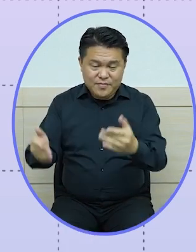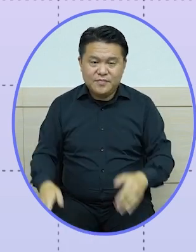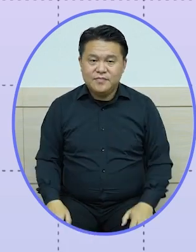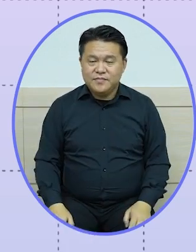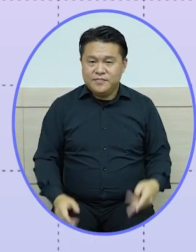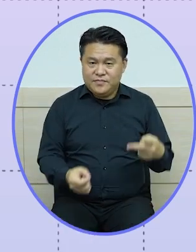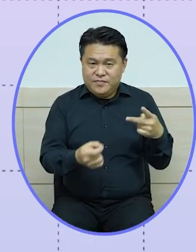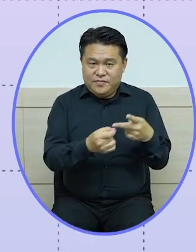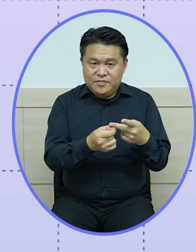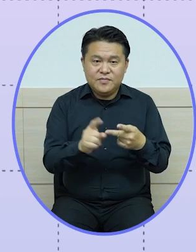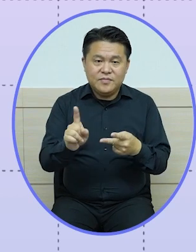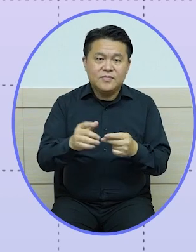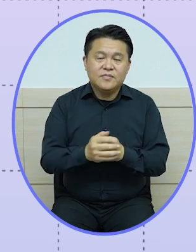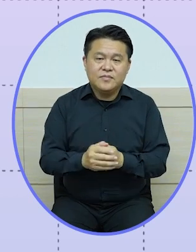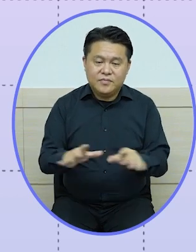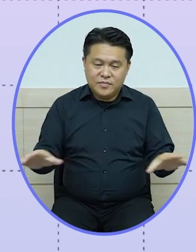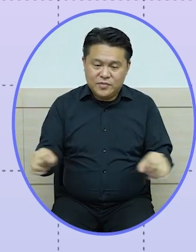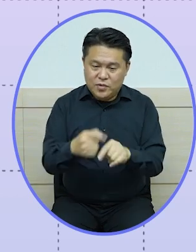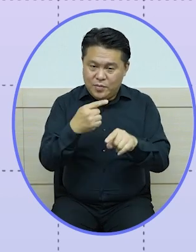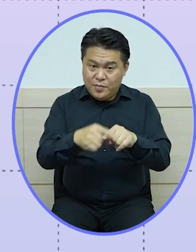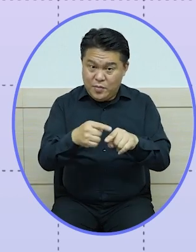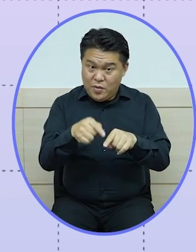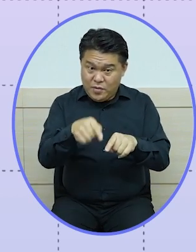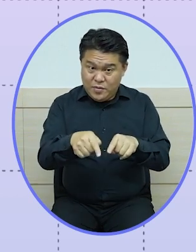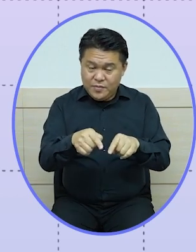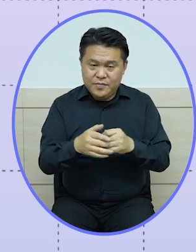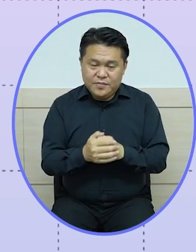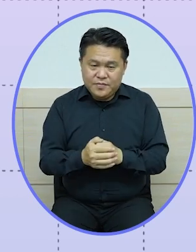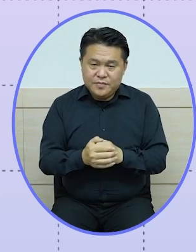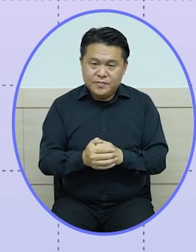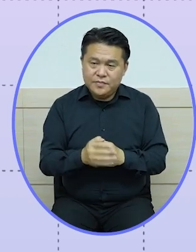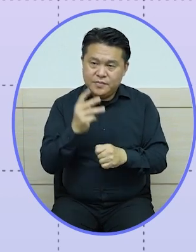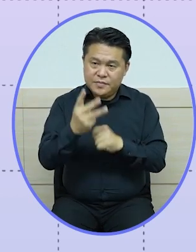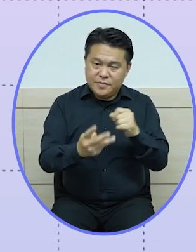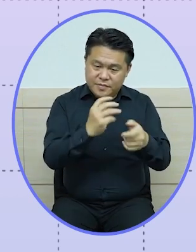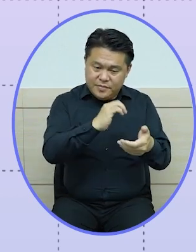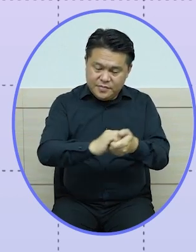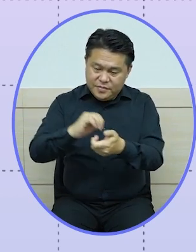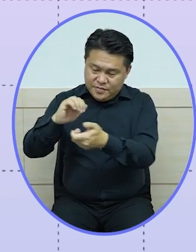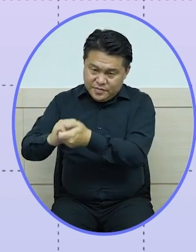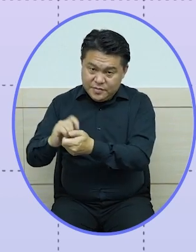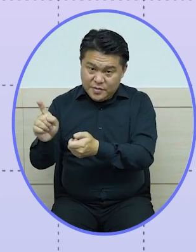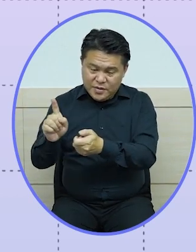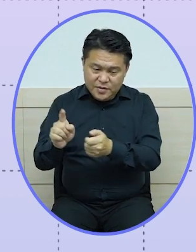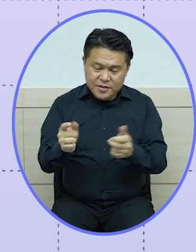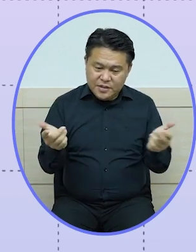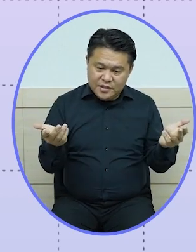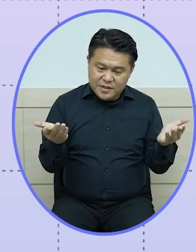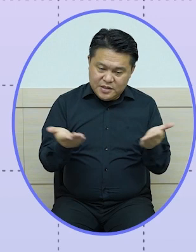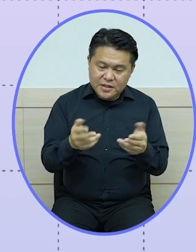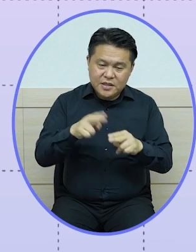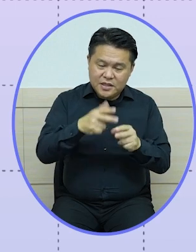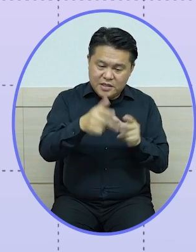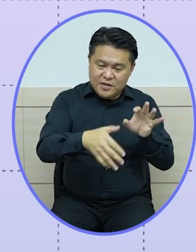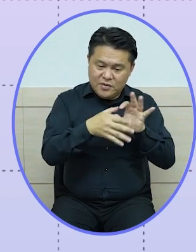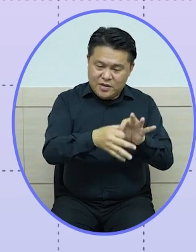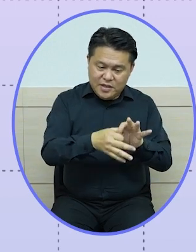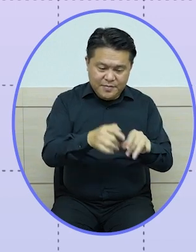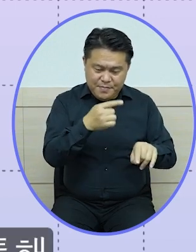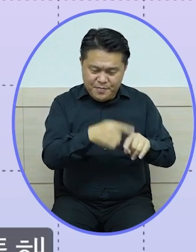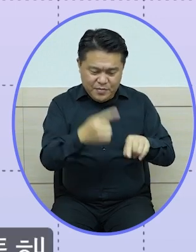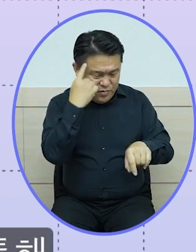두 번째는 종합평가 연구입니다. 3년 주기로 장애 일자리 사업에 대한 평가 연구를 실시하고